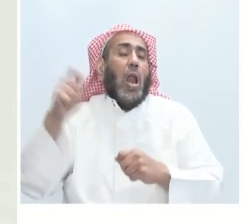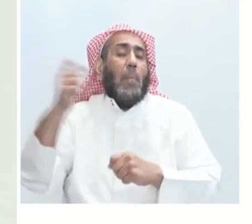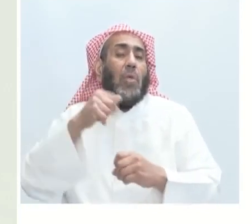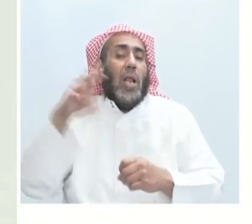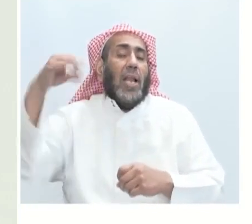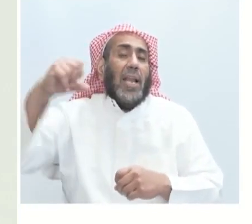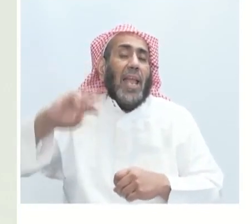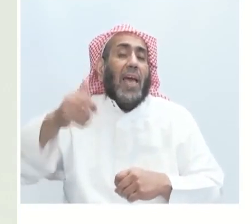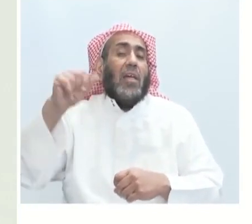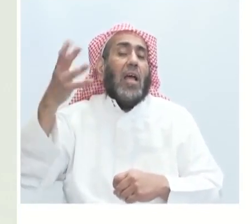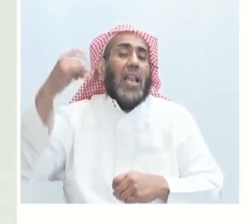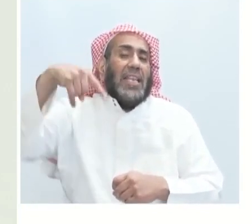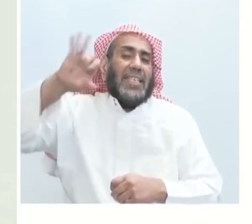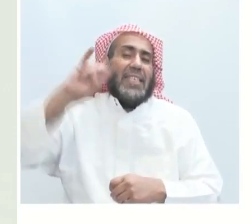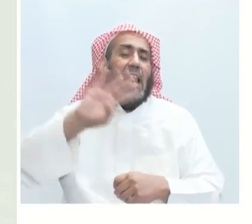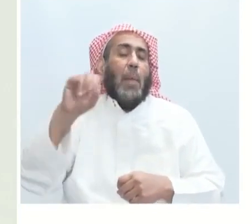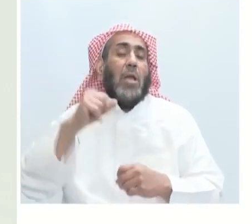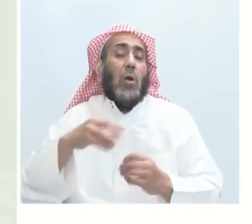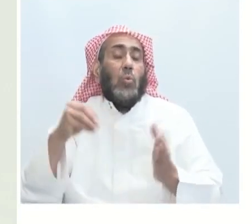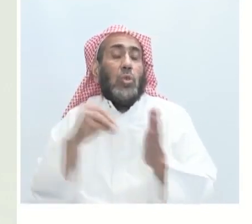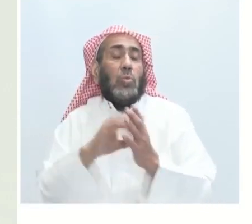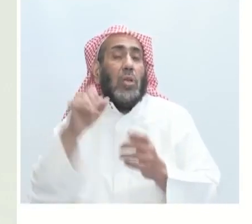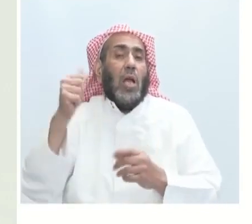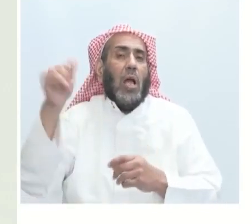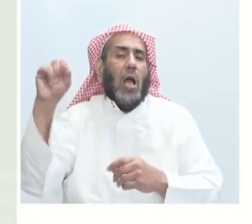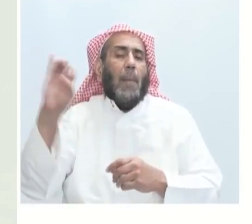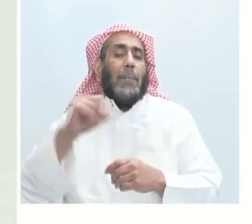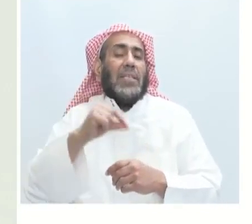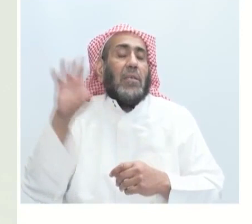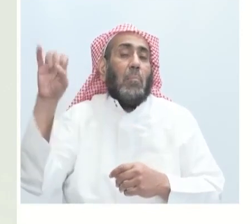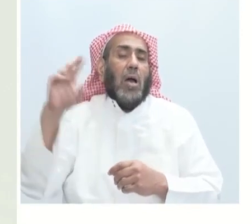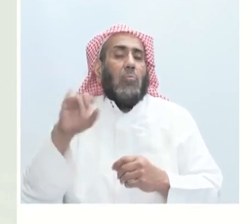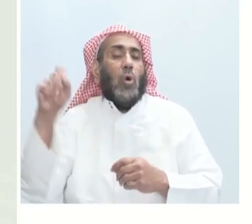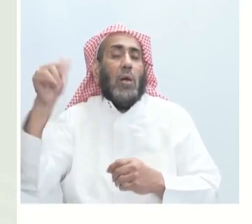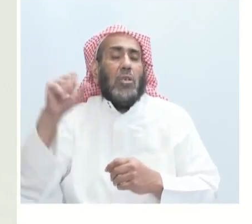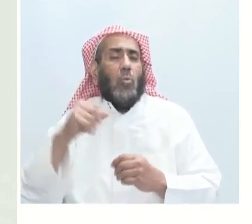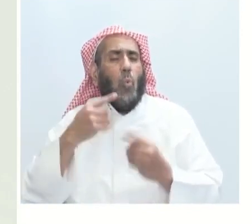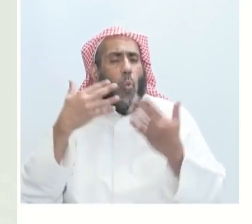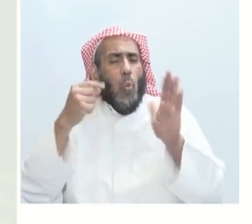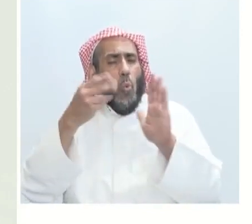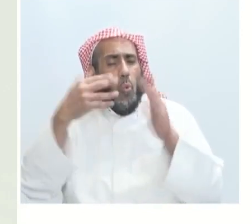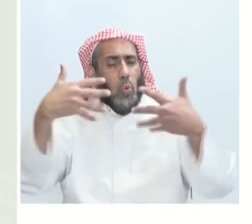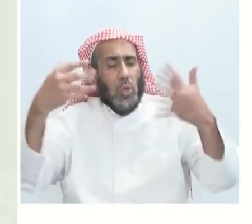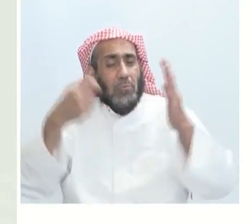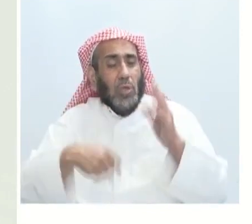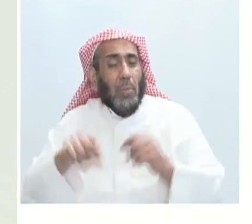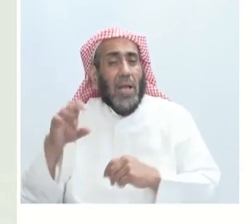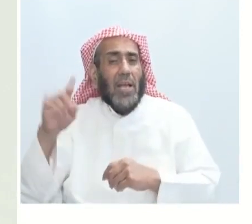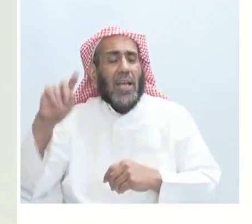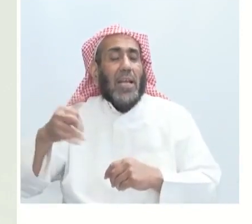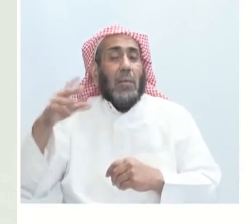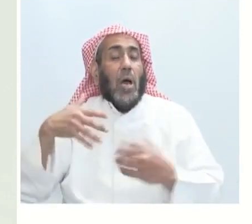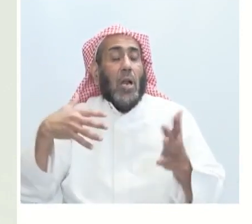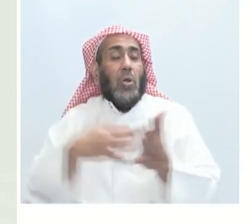الالياذه الاسلاميه او ديوان مجد الاسلام لاحمد محروم عند احمد شوقي طبعا مطوله تسمى كبار